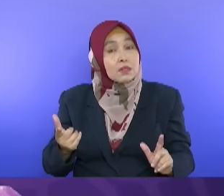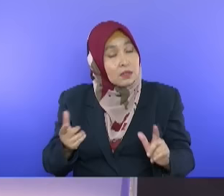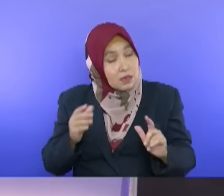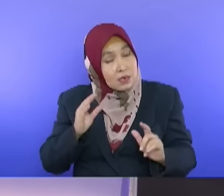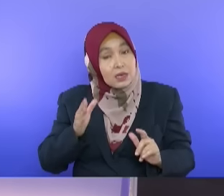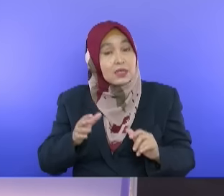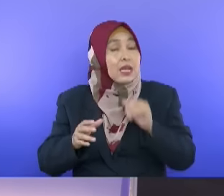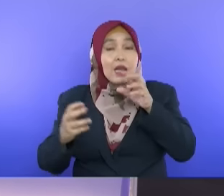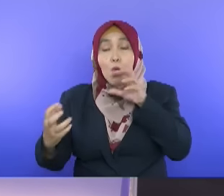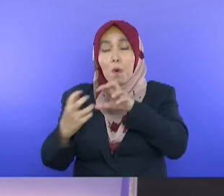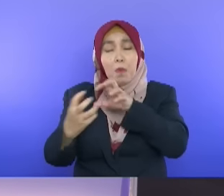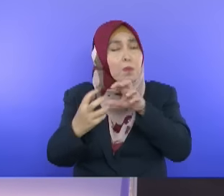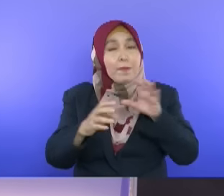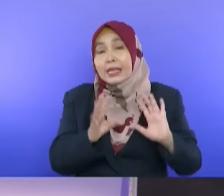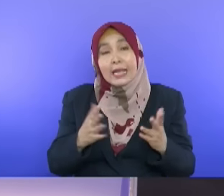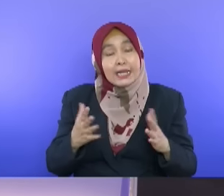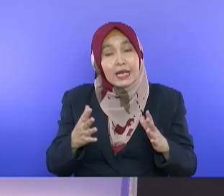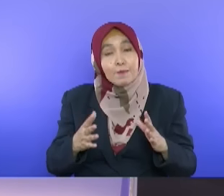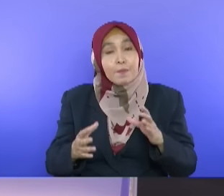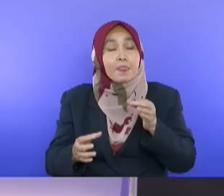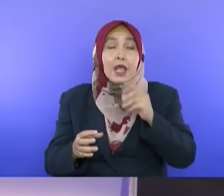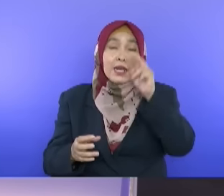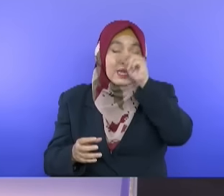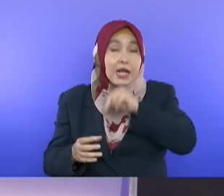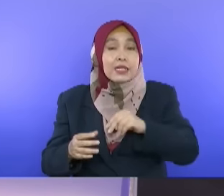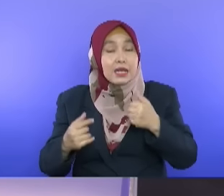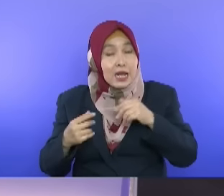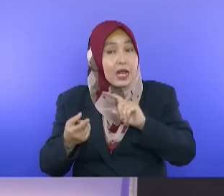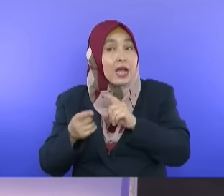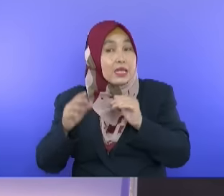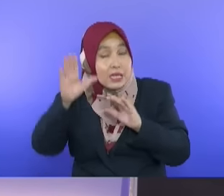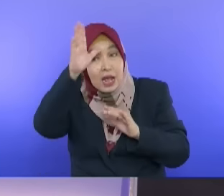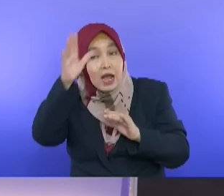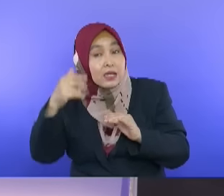akan jadi kalau jinak ini